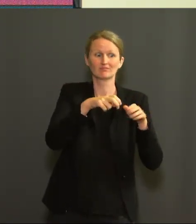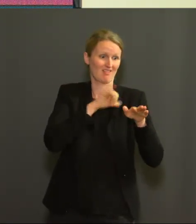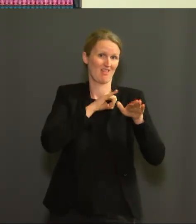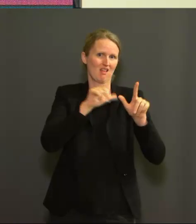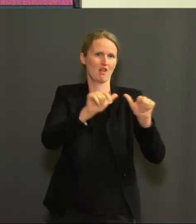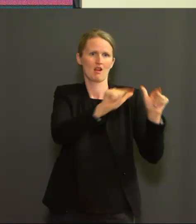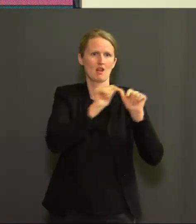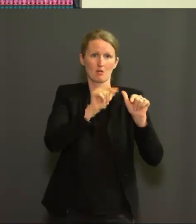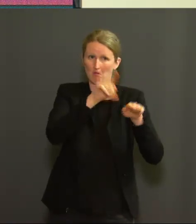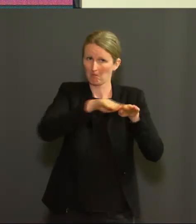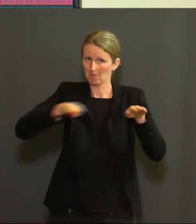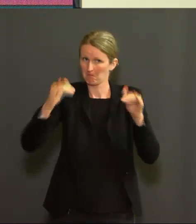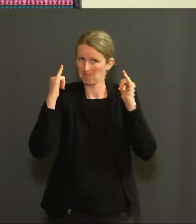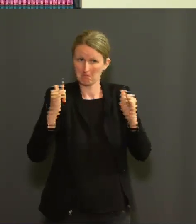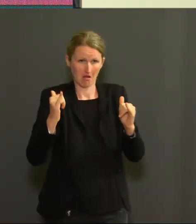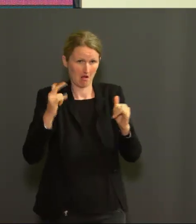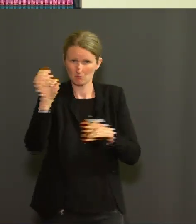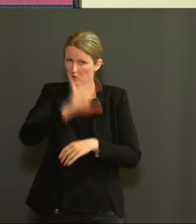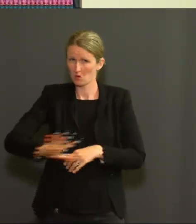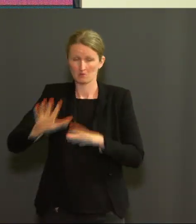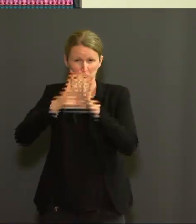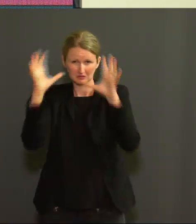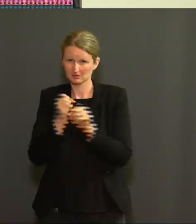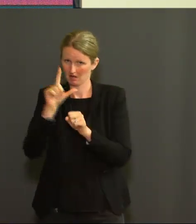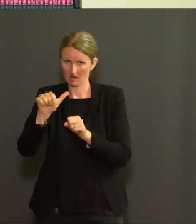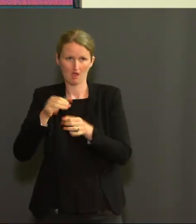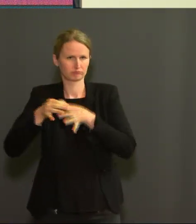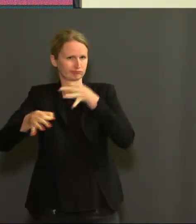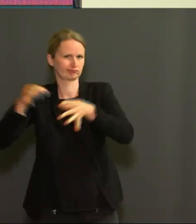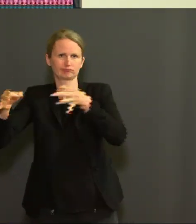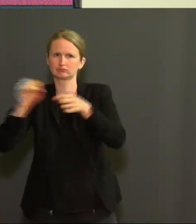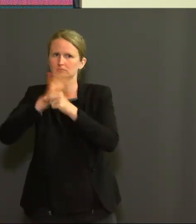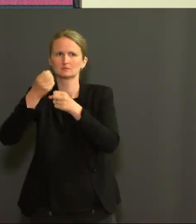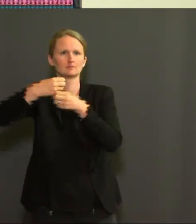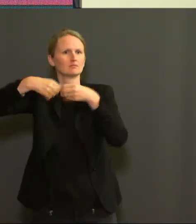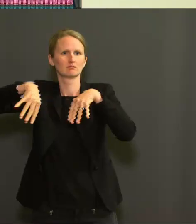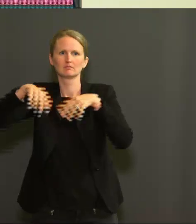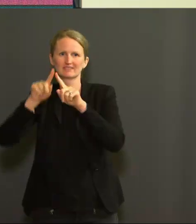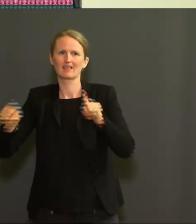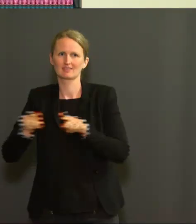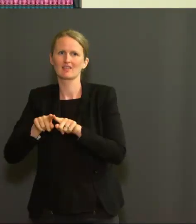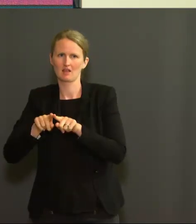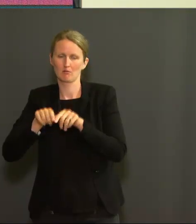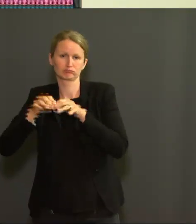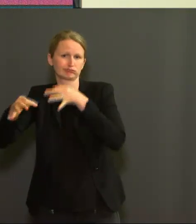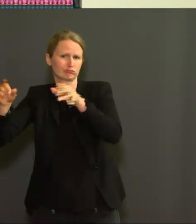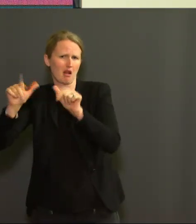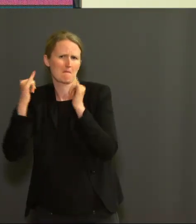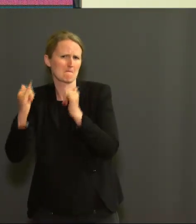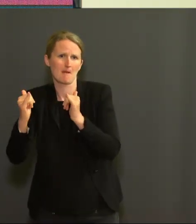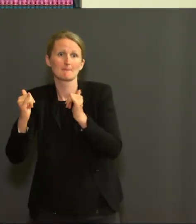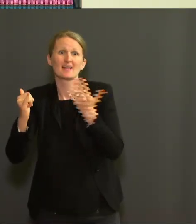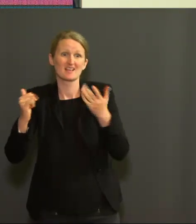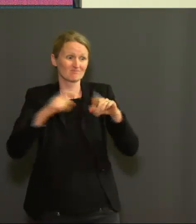peu partout en Europe. Ceci étant, cette grande compétition de football est par définition un événement, et on sait que les